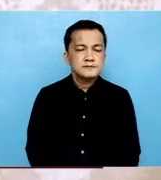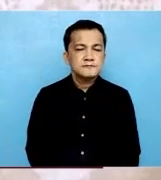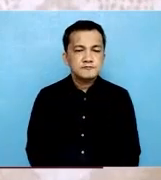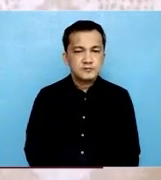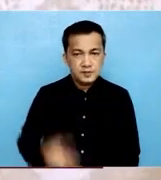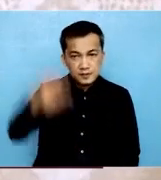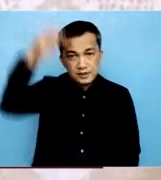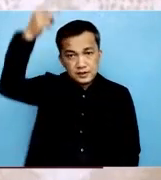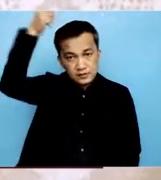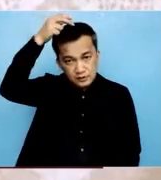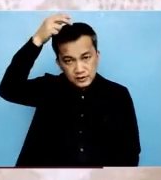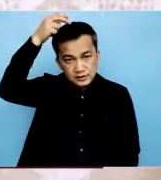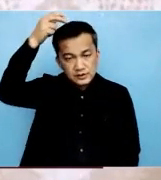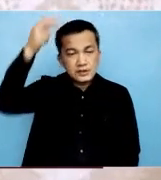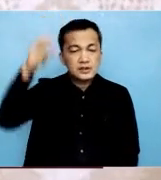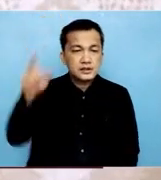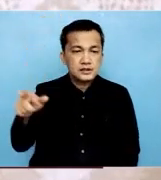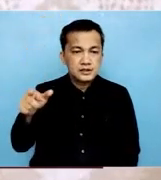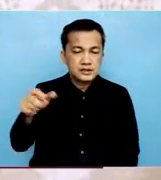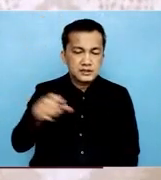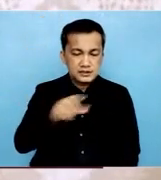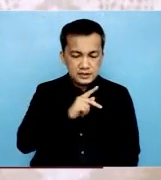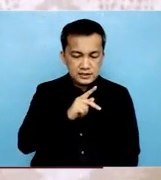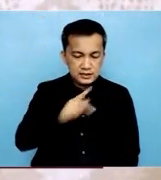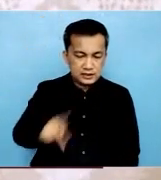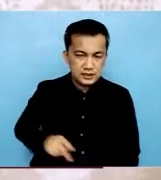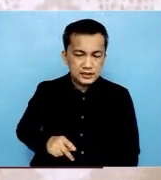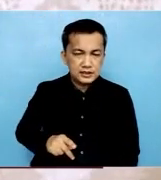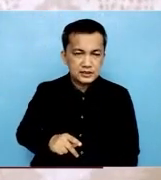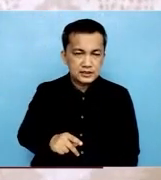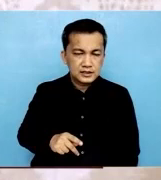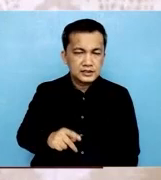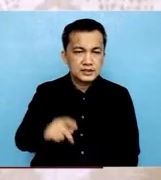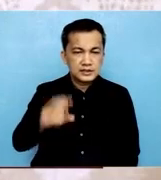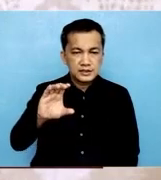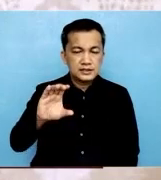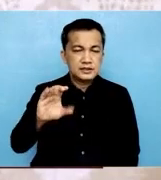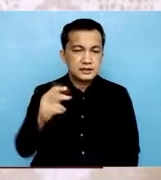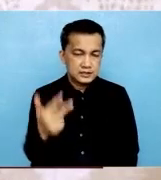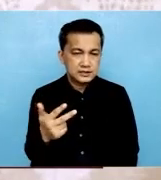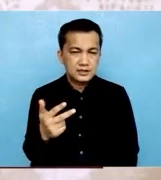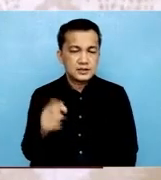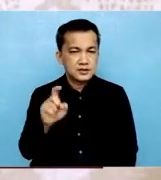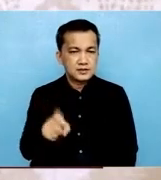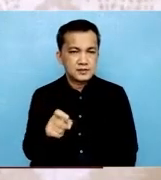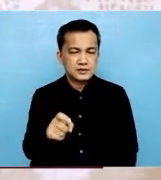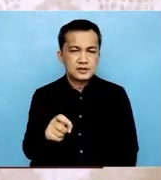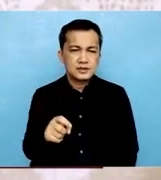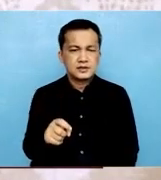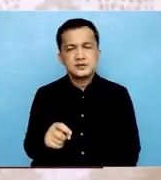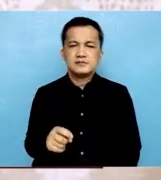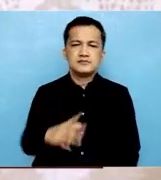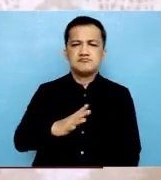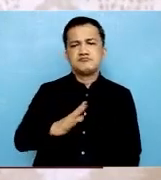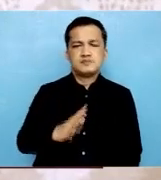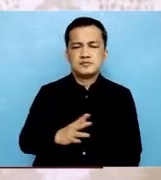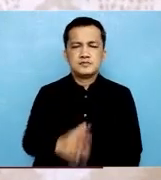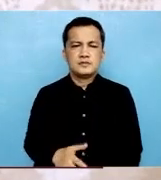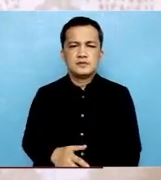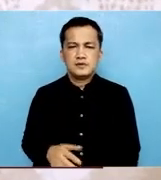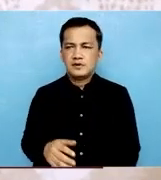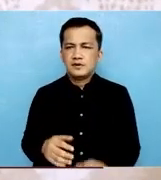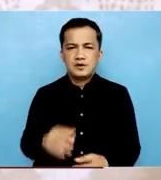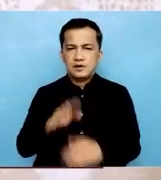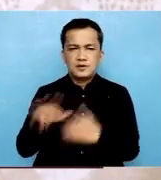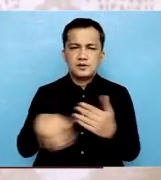ng pag-coronation sa King Charles. So ganun na lang, it has to be very casual dahil everybody has followed a